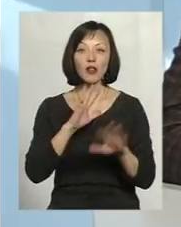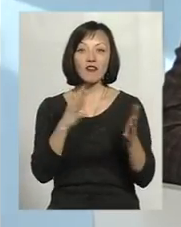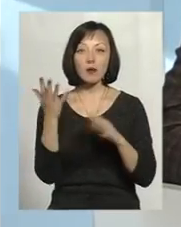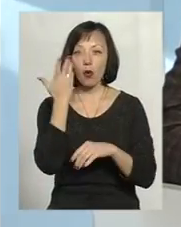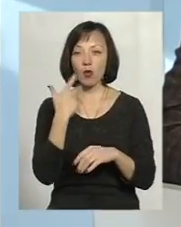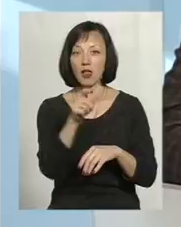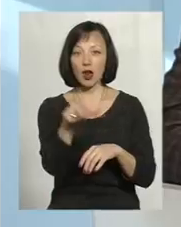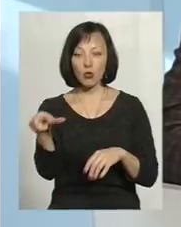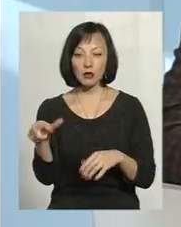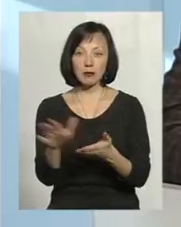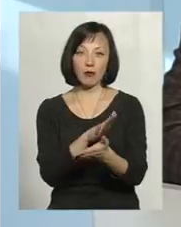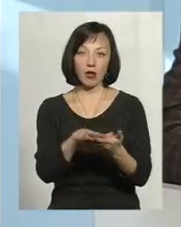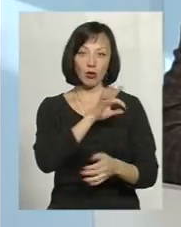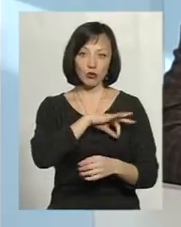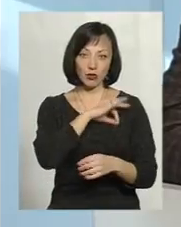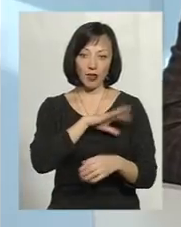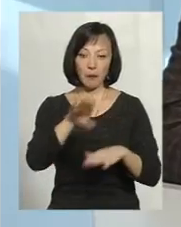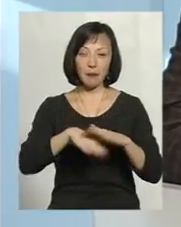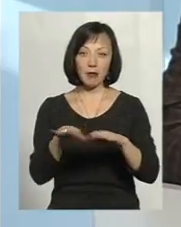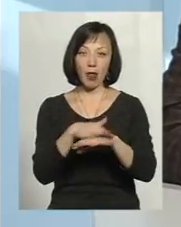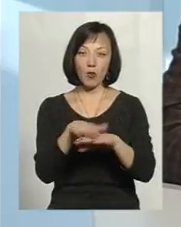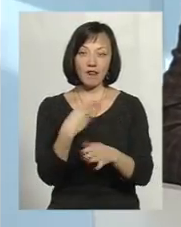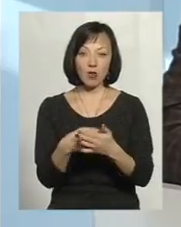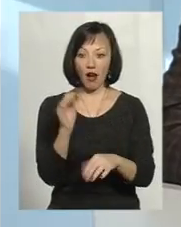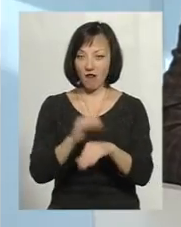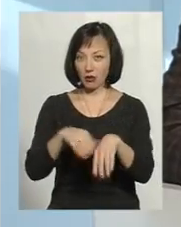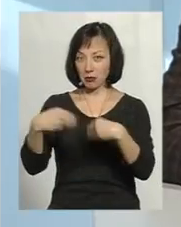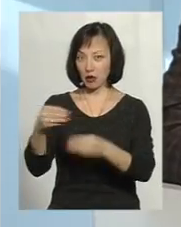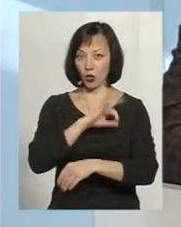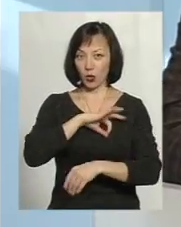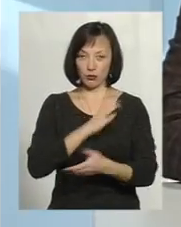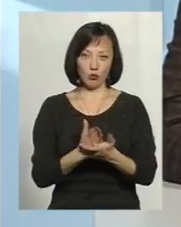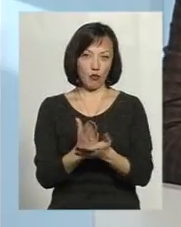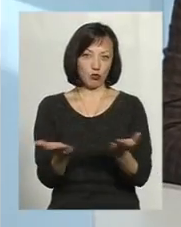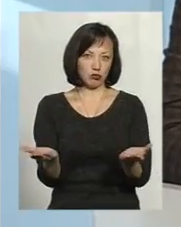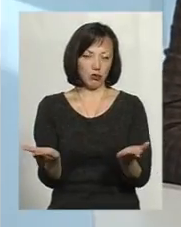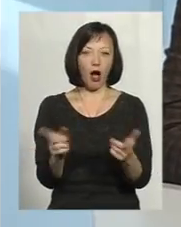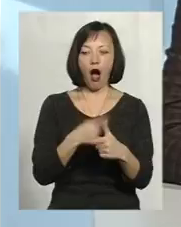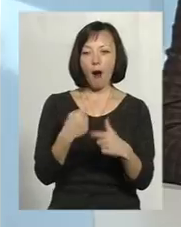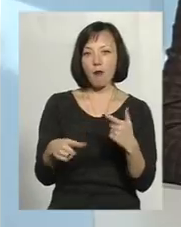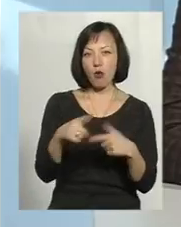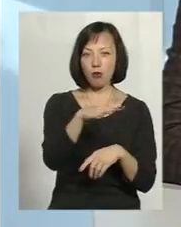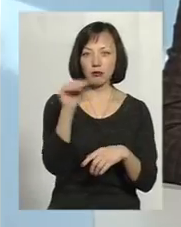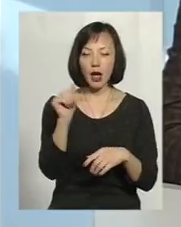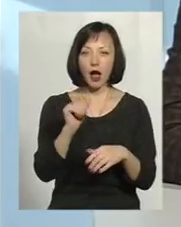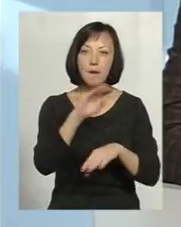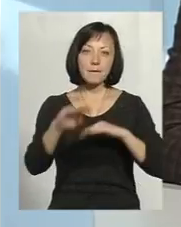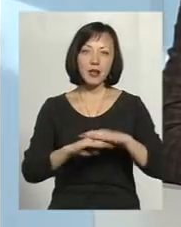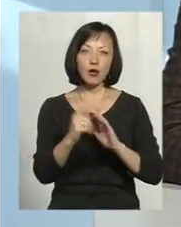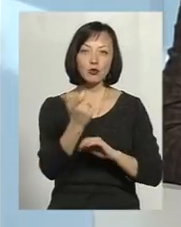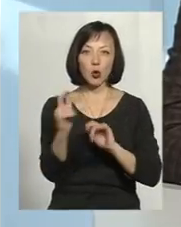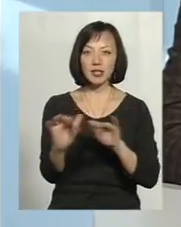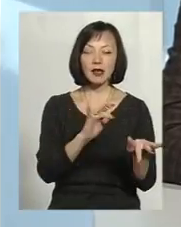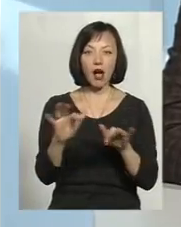люди брали майно в безоплатне користування під благодійний фонд, а по факту надавали там юридичні послуги. Чи коли брали, наприклад, під здійснення